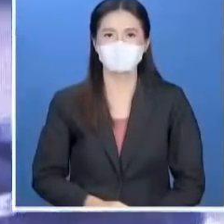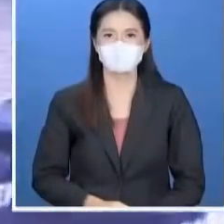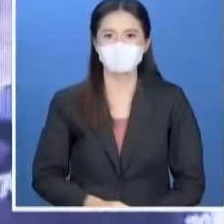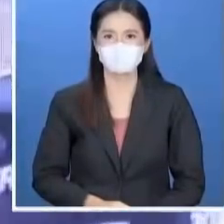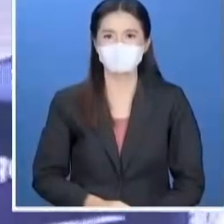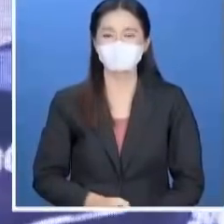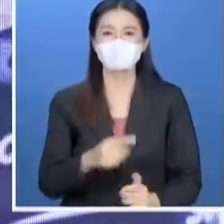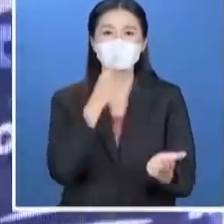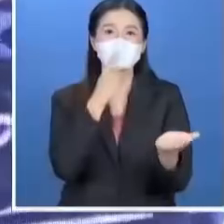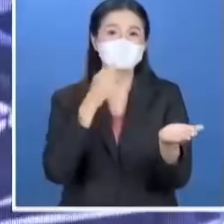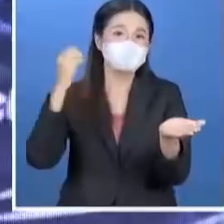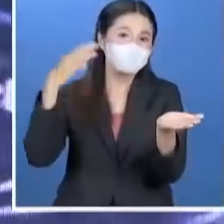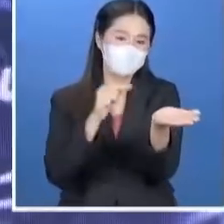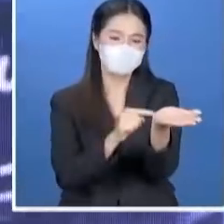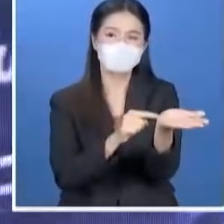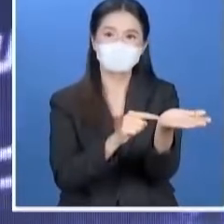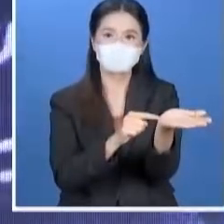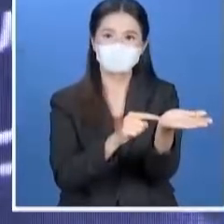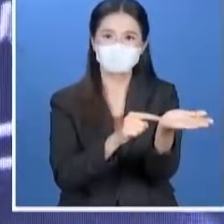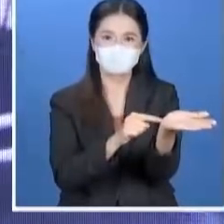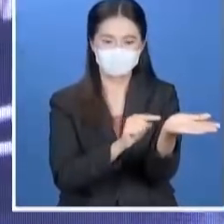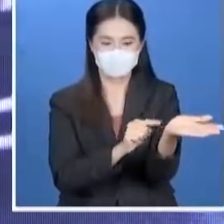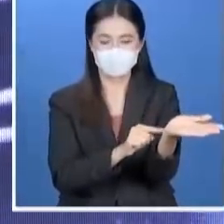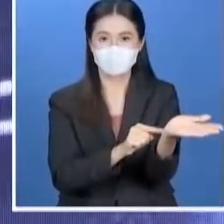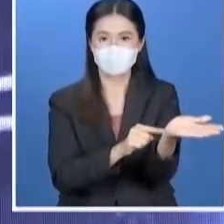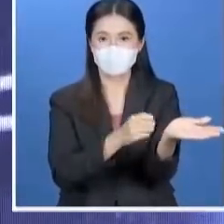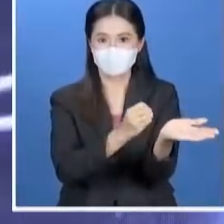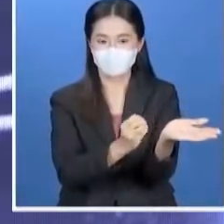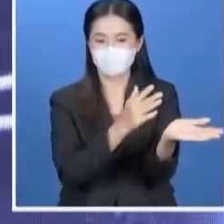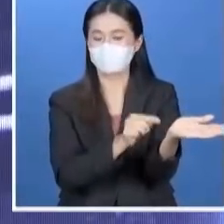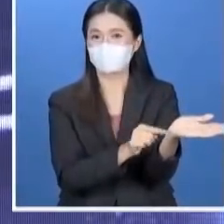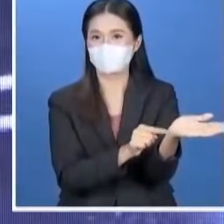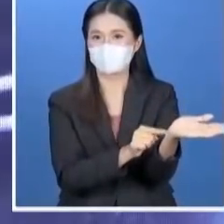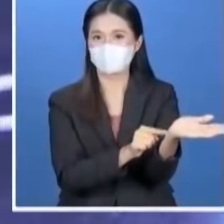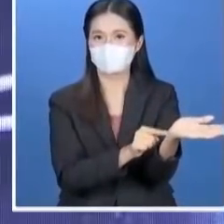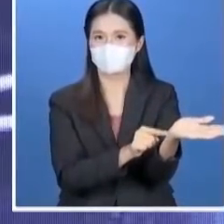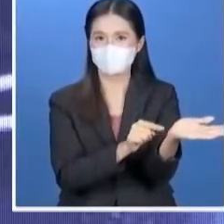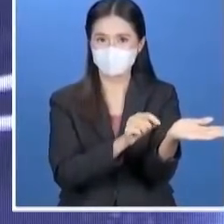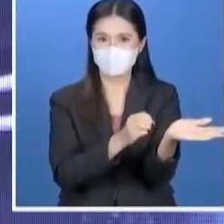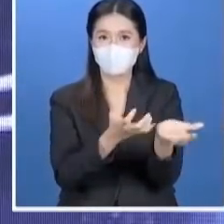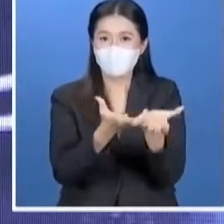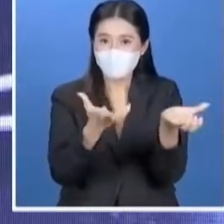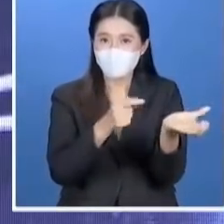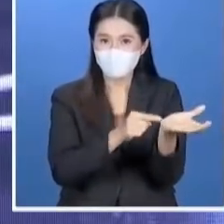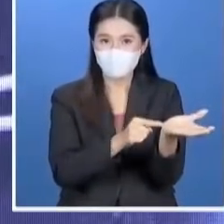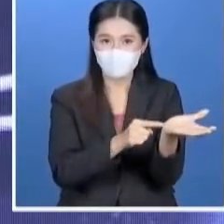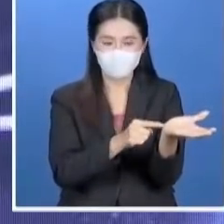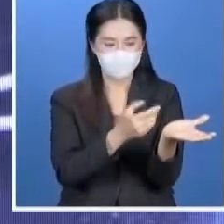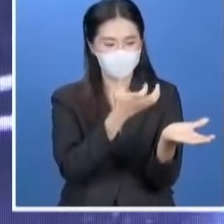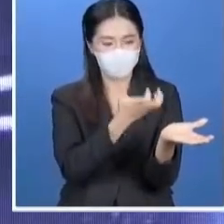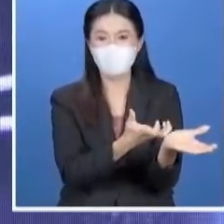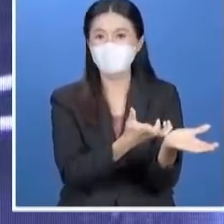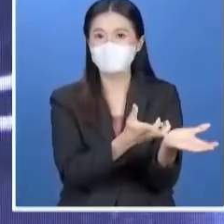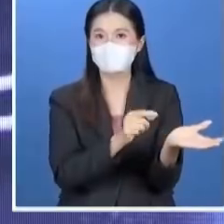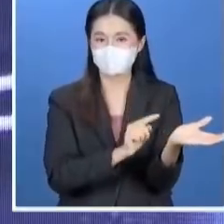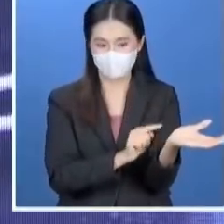โดยแสงไฟจากเรือที่เห็นนั้นเป็นแสงไฟที่ส่องจากเรือบริเวณนี้ฉะนั้นวัตถุที่บังไฟดังกล่าวจะ